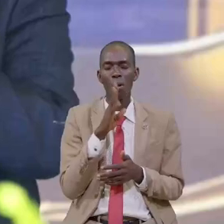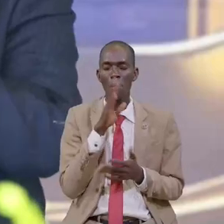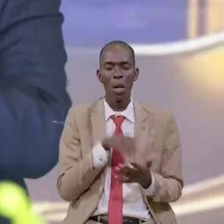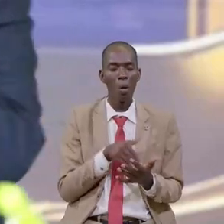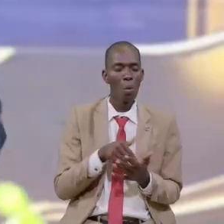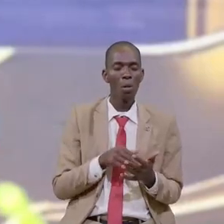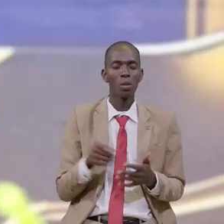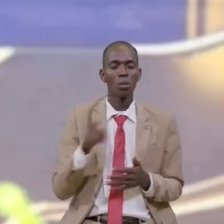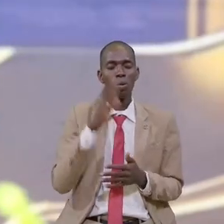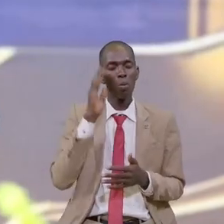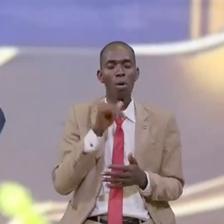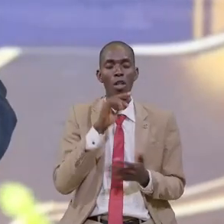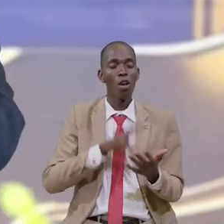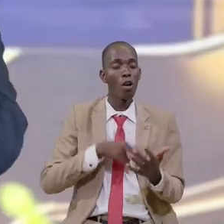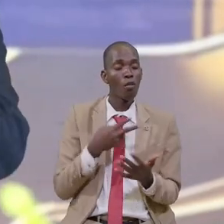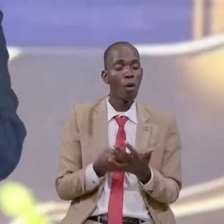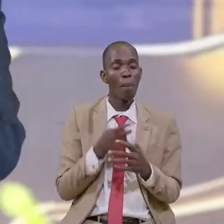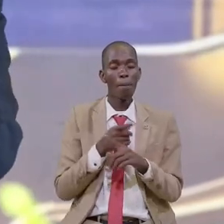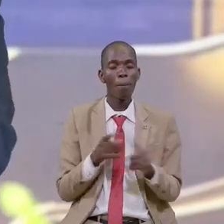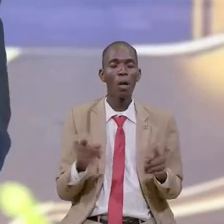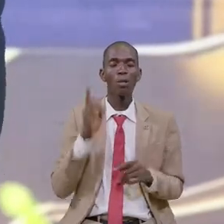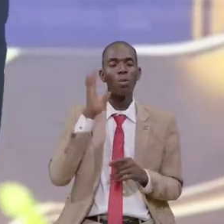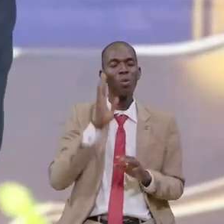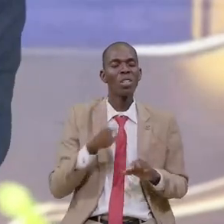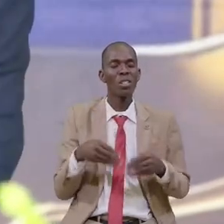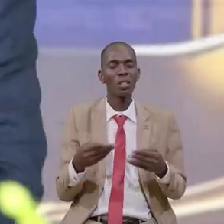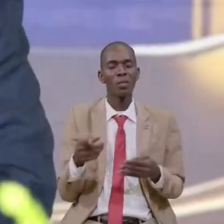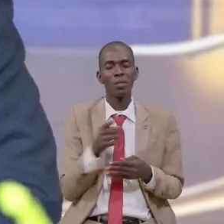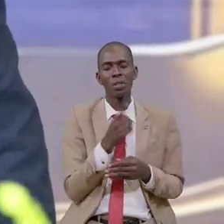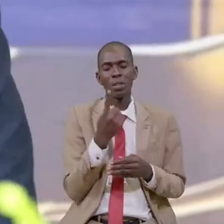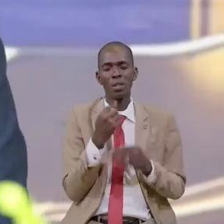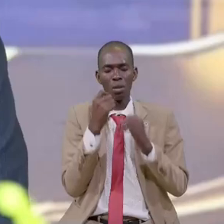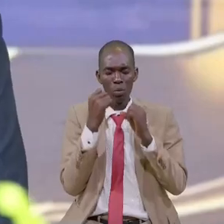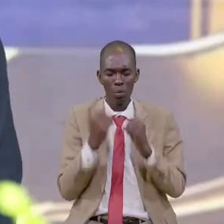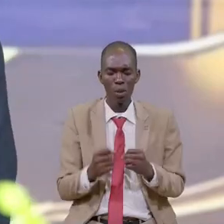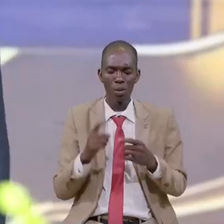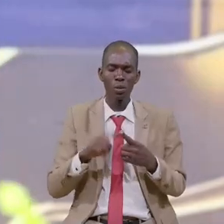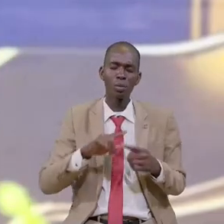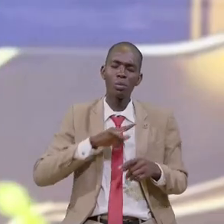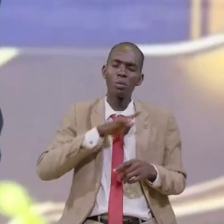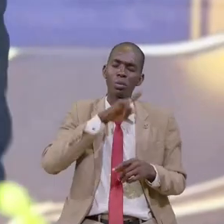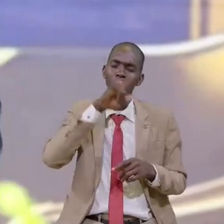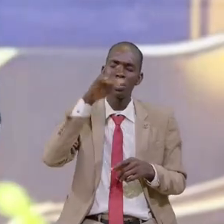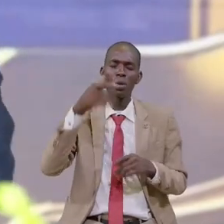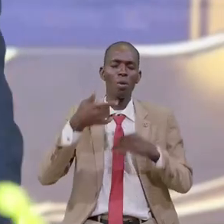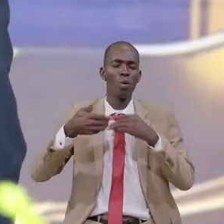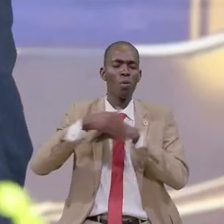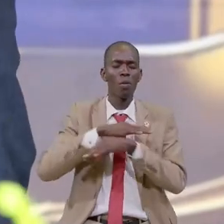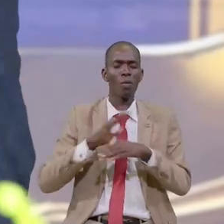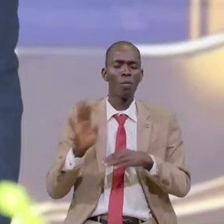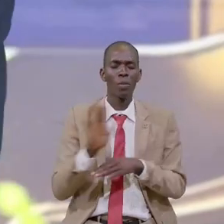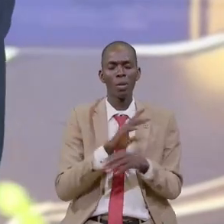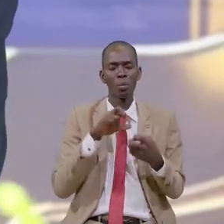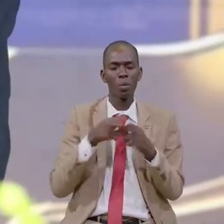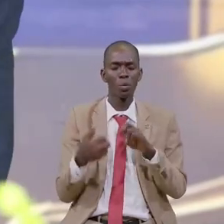pas. Donne-leur la puissance pour prendre l'envol, surmonter leur montagne,